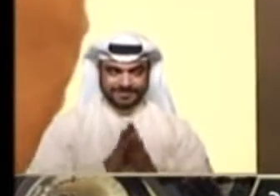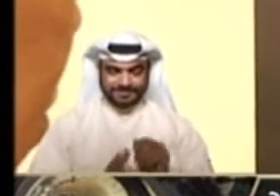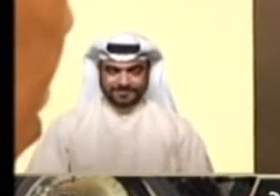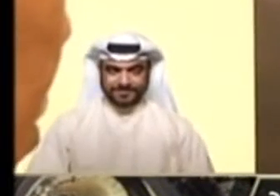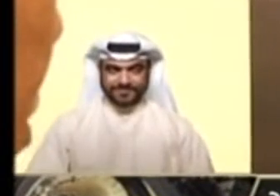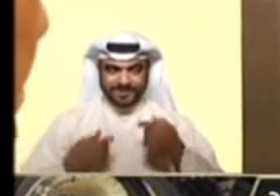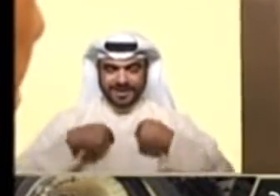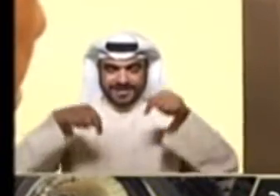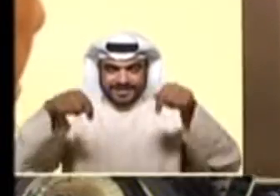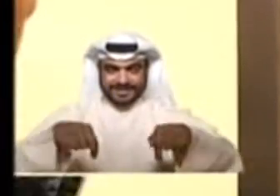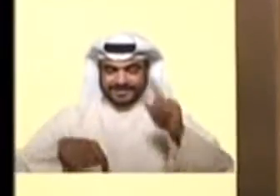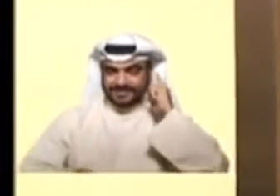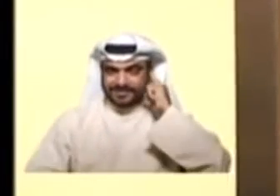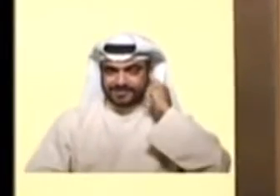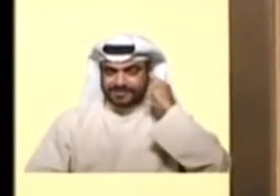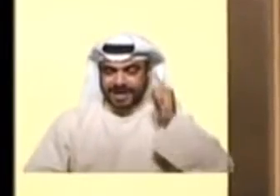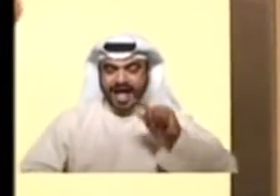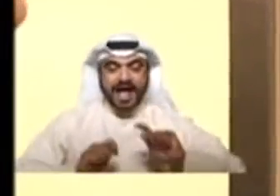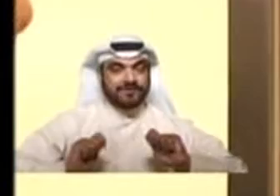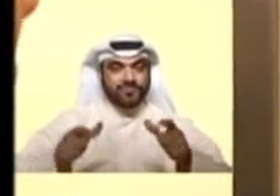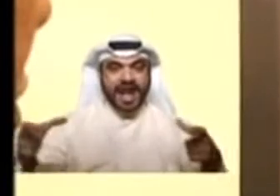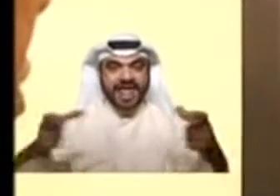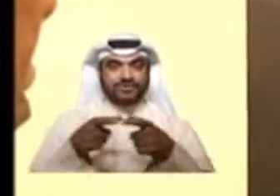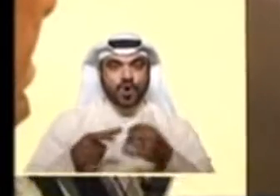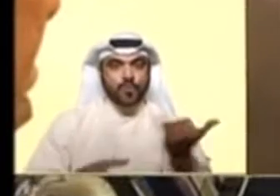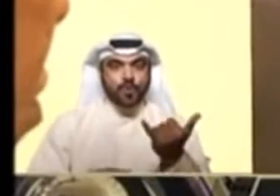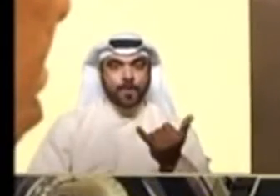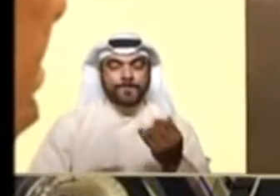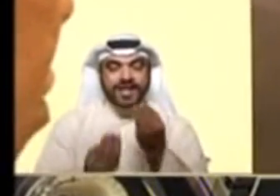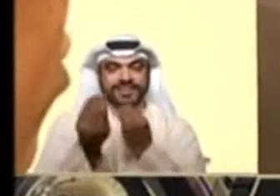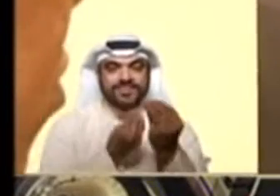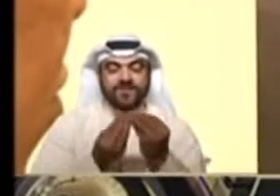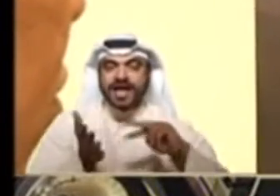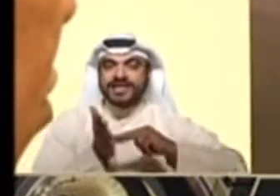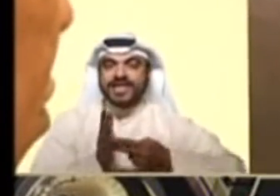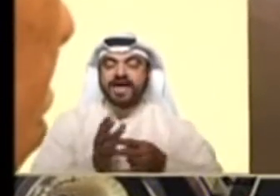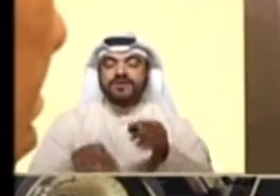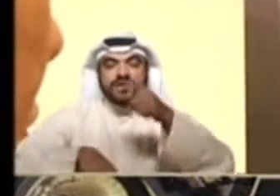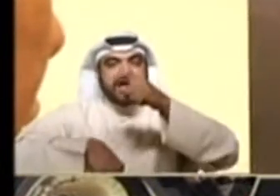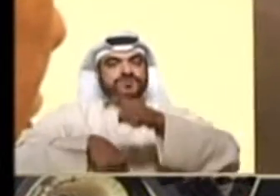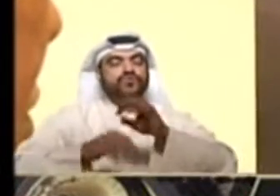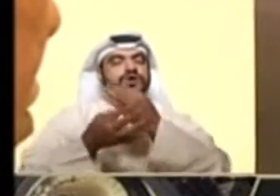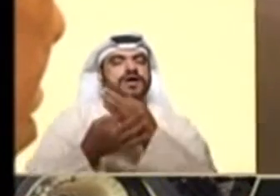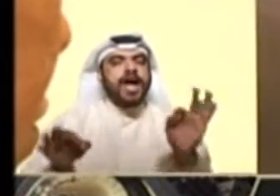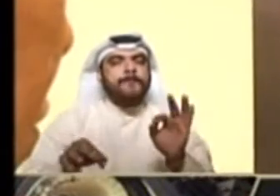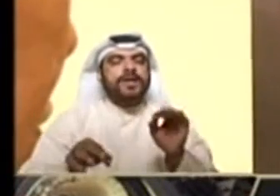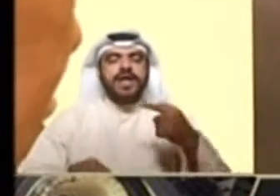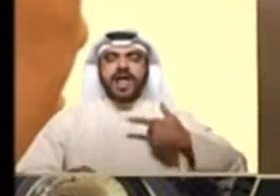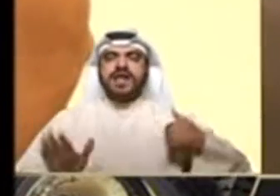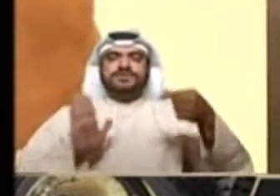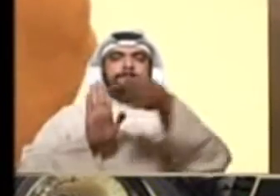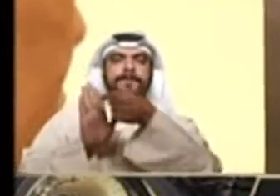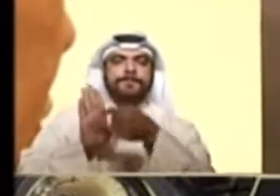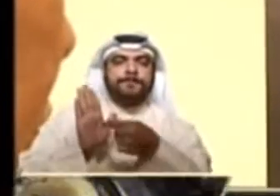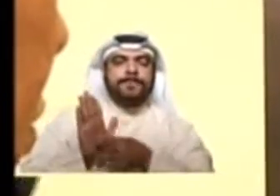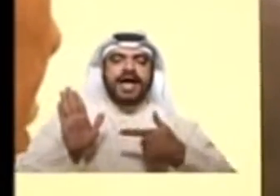الجولة بالتعاون مع جولدمان ساكس بحيث بناء على رغبة المستثمرين تم تحديد أسماء الشركات اللي